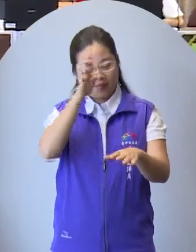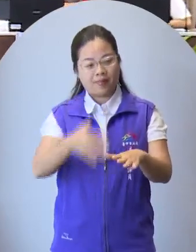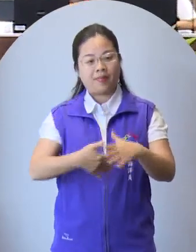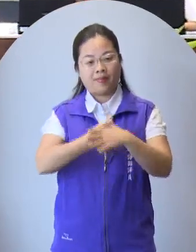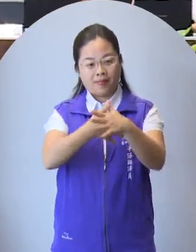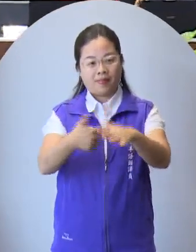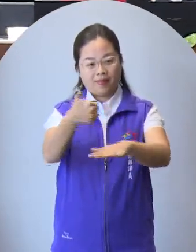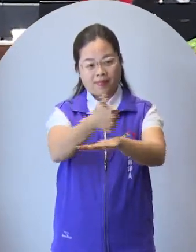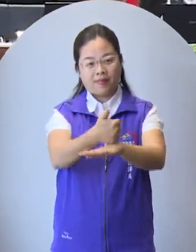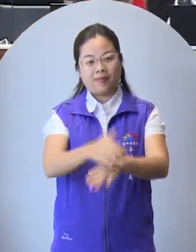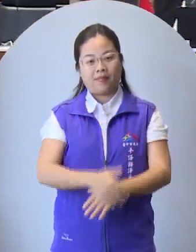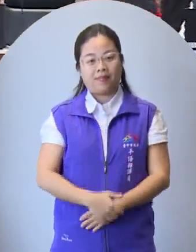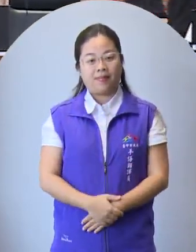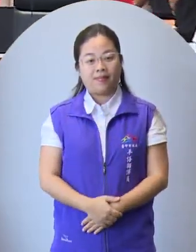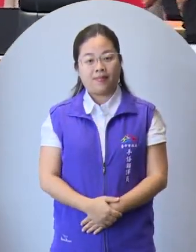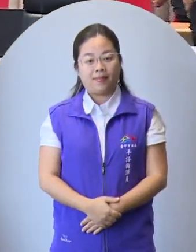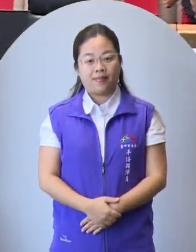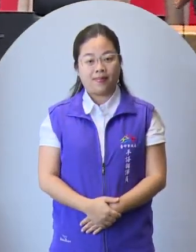奖。